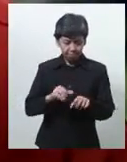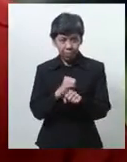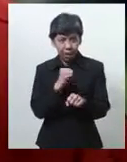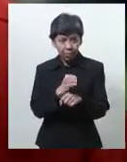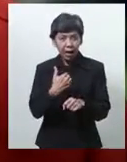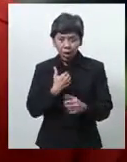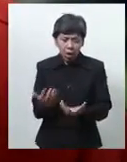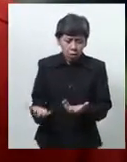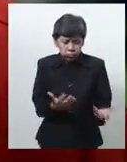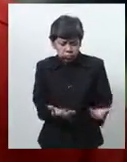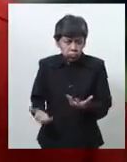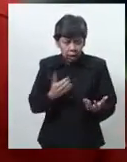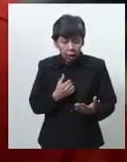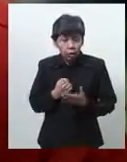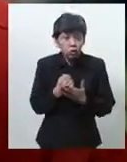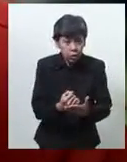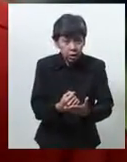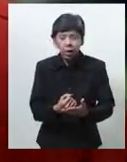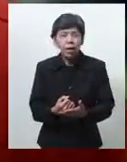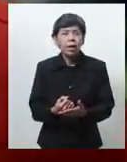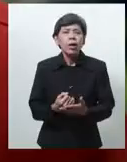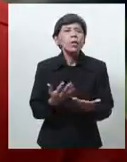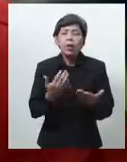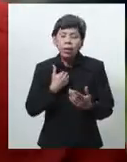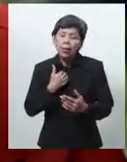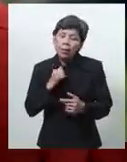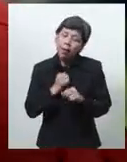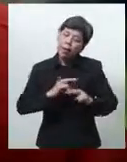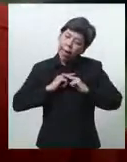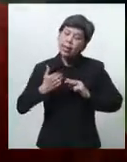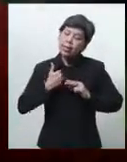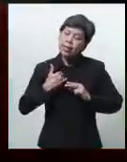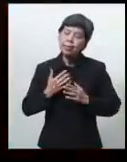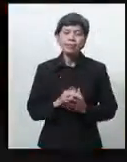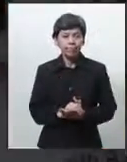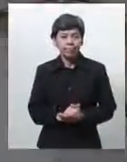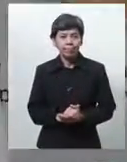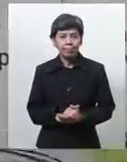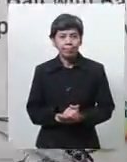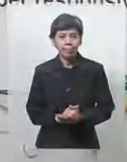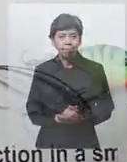ไรแบบยกของเงี้ยถ้าเราเข้าไปช่วยเขาก็ให้ช่วยบางส่วนเขาก็ทำเองอะไรเงี้ยค่ะ